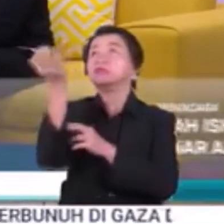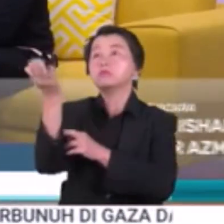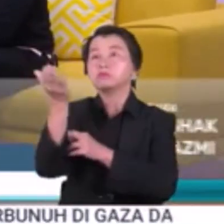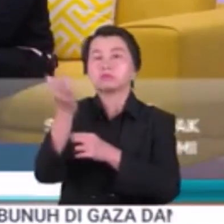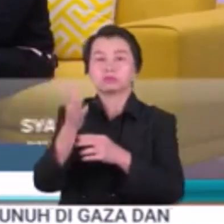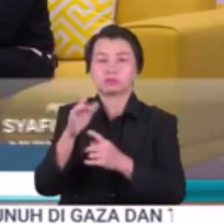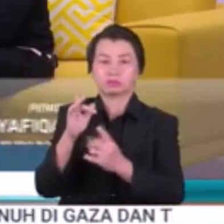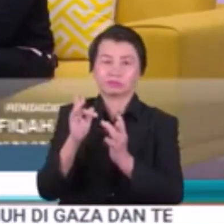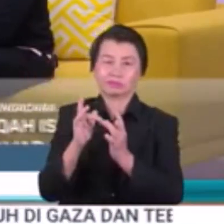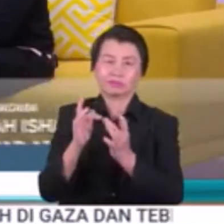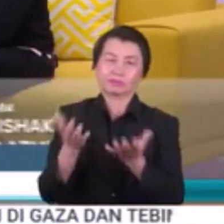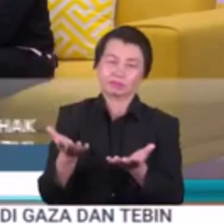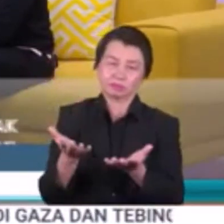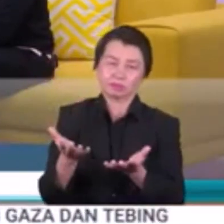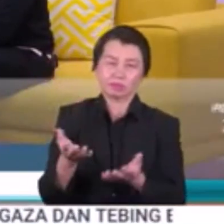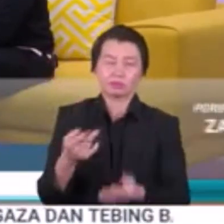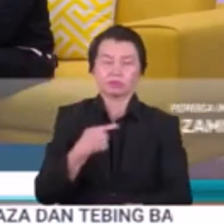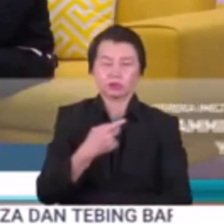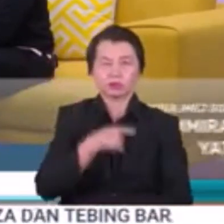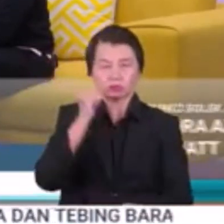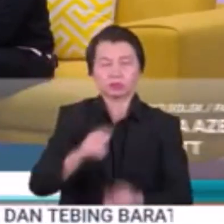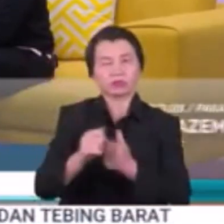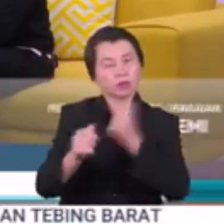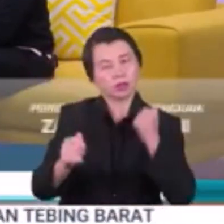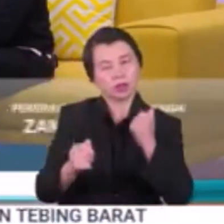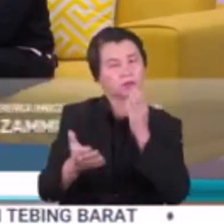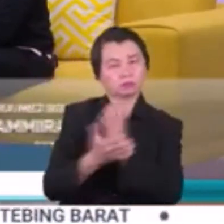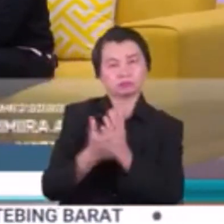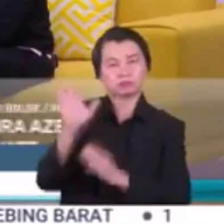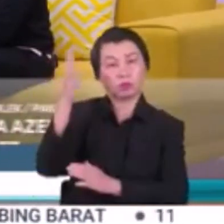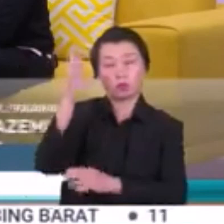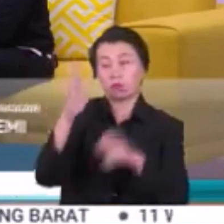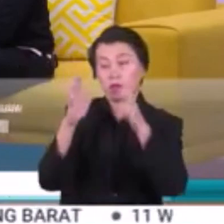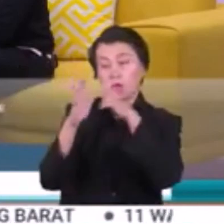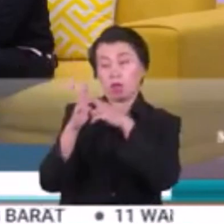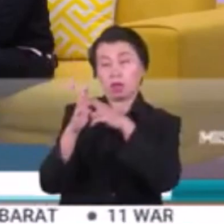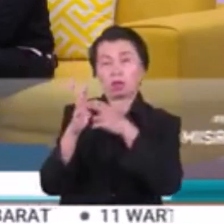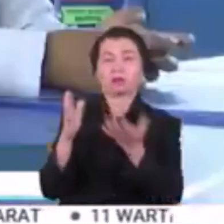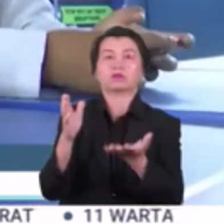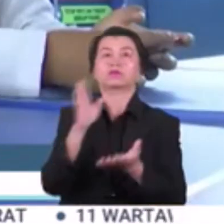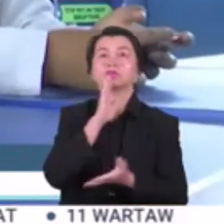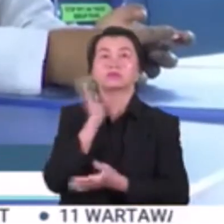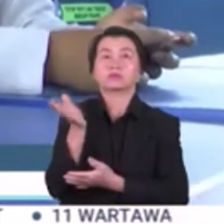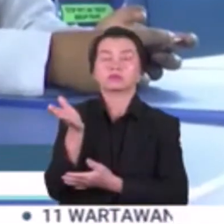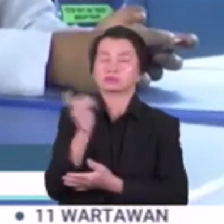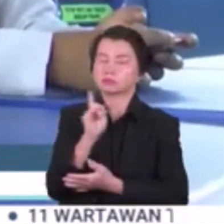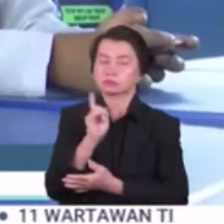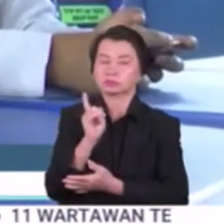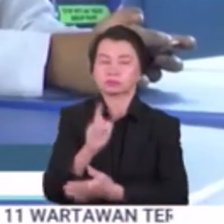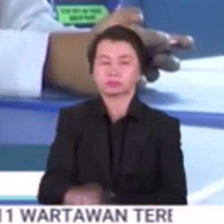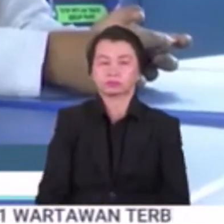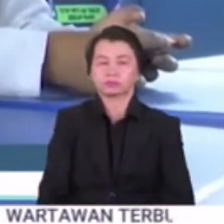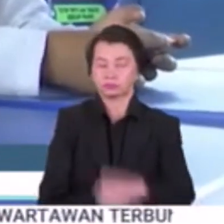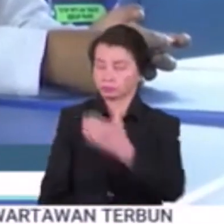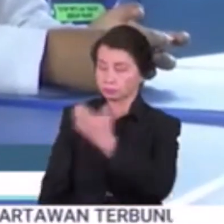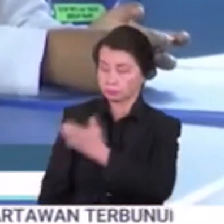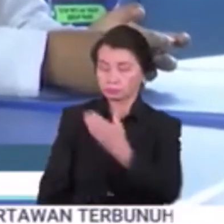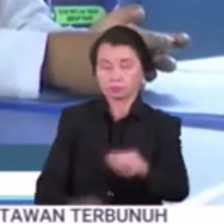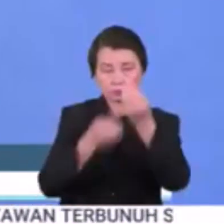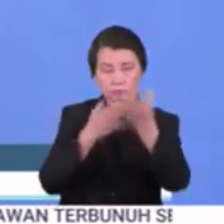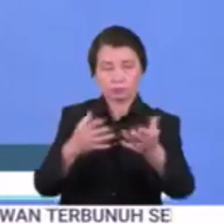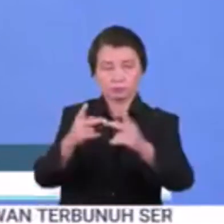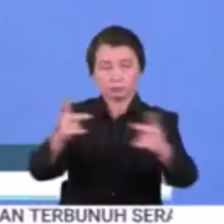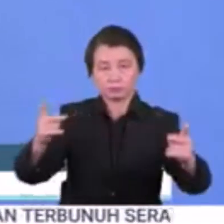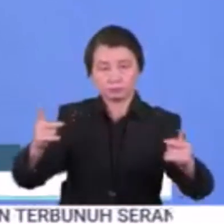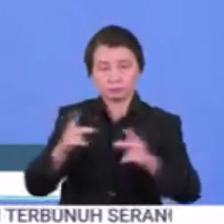media ya baru dan itu kita harus elakkan walaupun sukar tetapi insya-allah kita boleh beliau turut memaklumkan